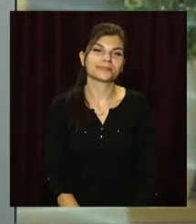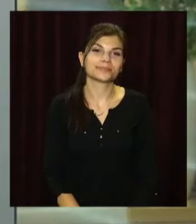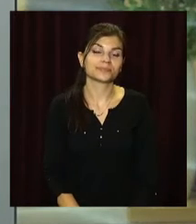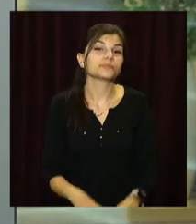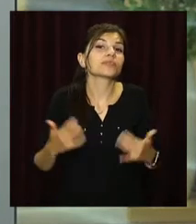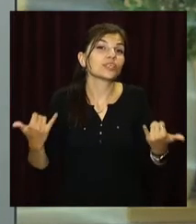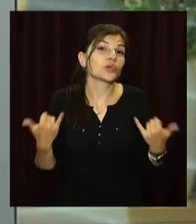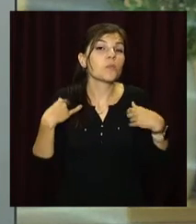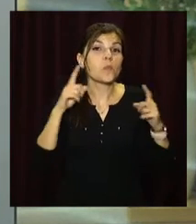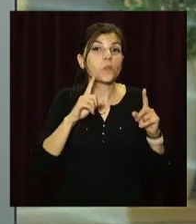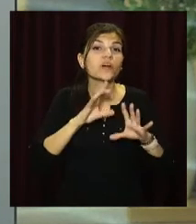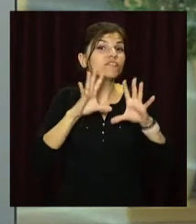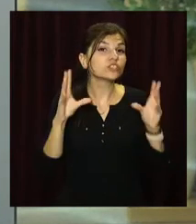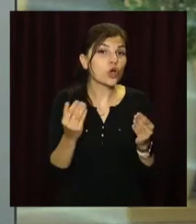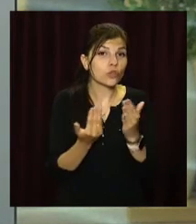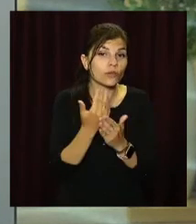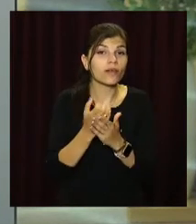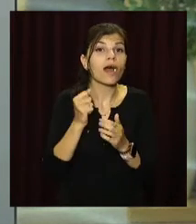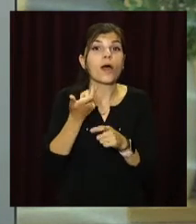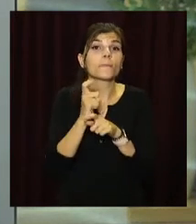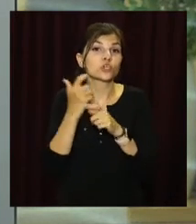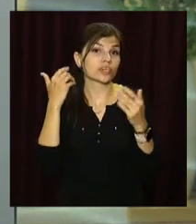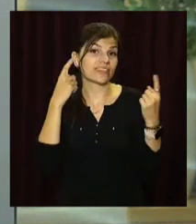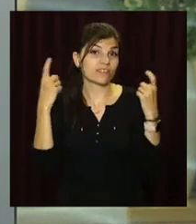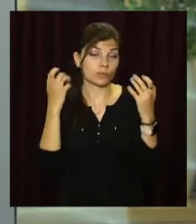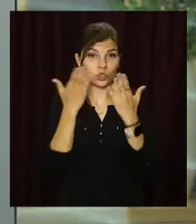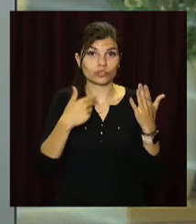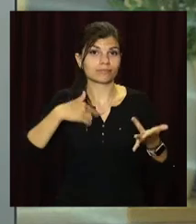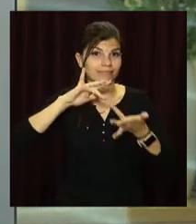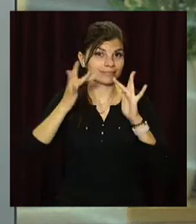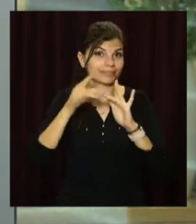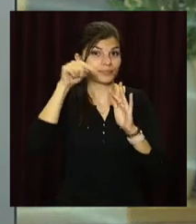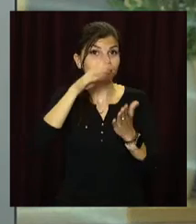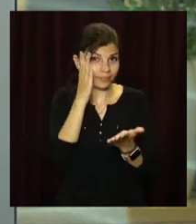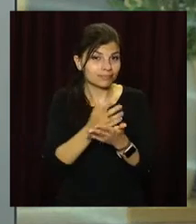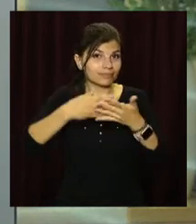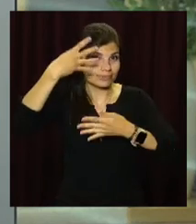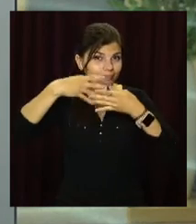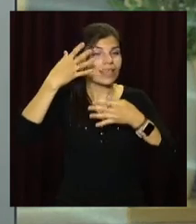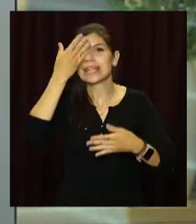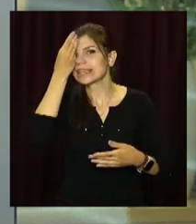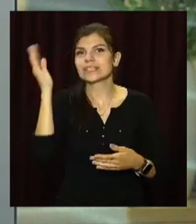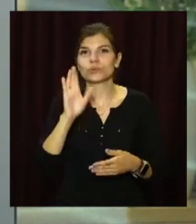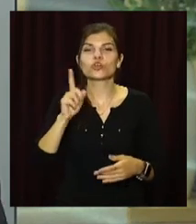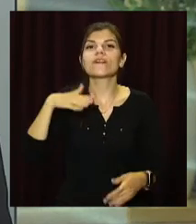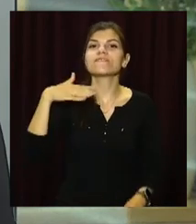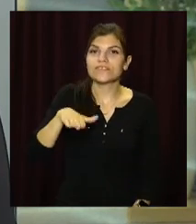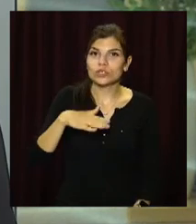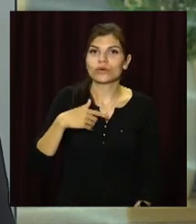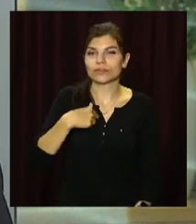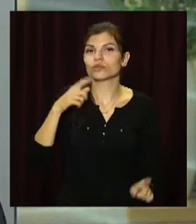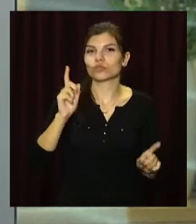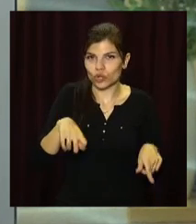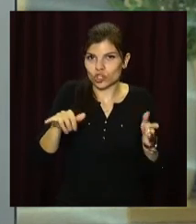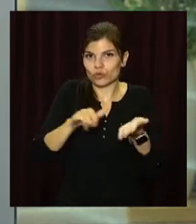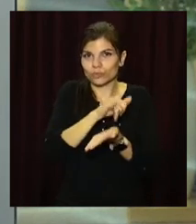На цьому у мене поки що все, а більше інформації читайте на нашому сайті opentv.media. Не забувайте про сюжети в соціальних мережах та